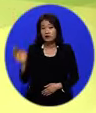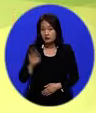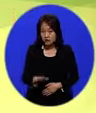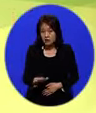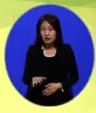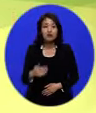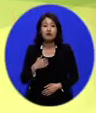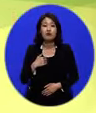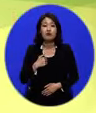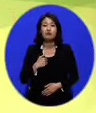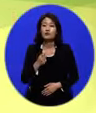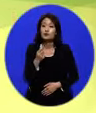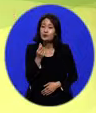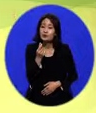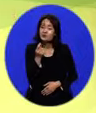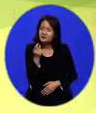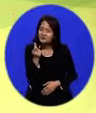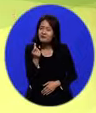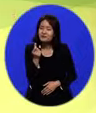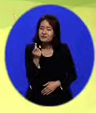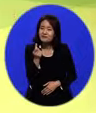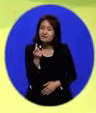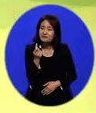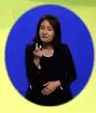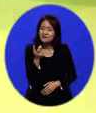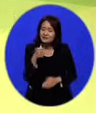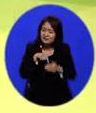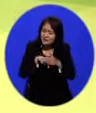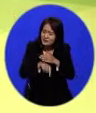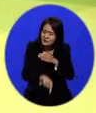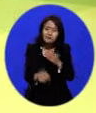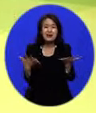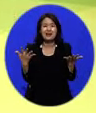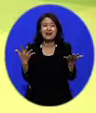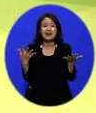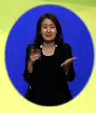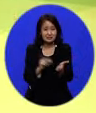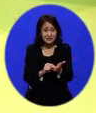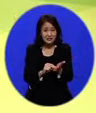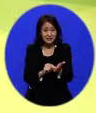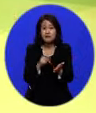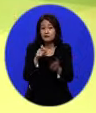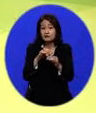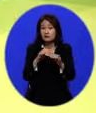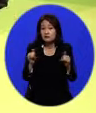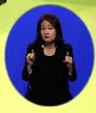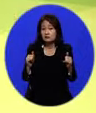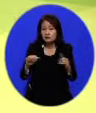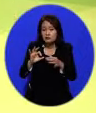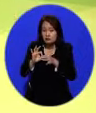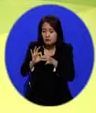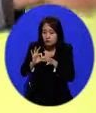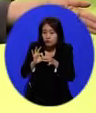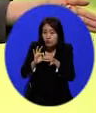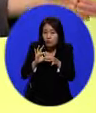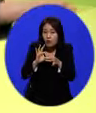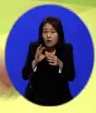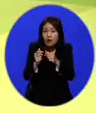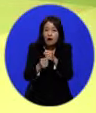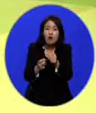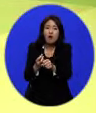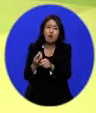우리는 살짝, 네, 깊이 있게 하지 못한 거죠. 이들은 지속성을 갖고 몇천